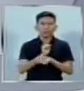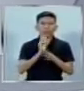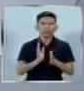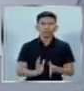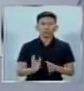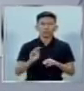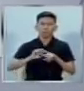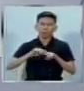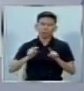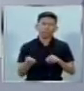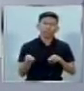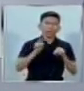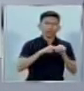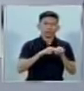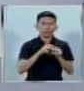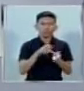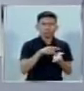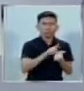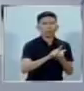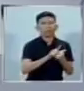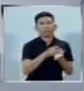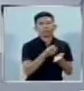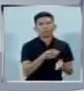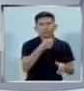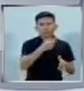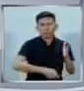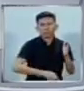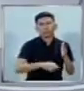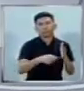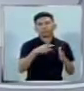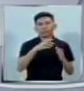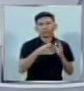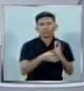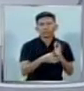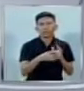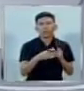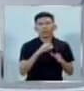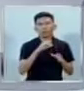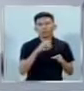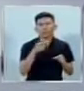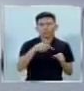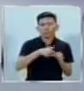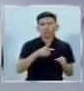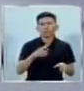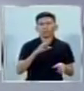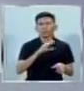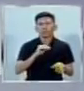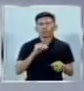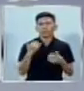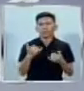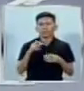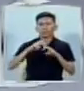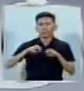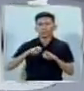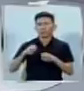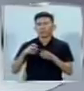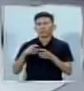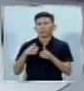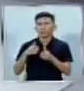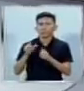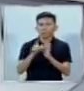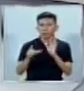produktong petrolyo. Pinag-uusapan po ngayon ang ilang pang batas na may kinalaman sa trabaho at ekonomiya. Ang Train 2 at